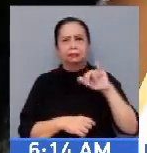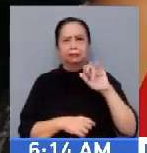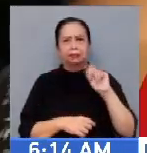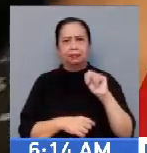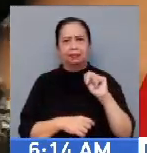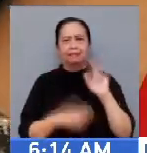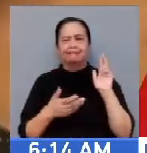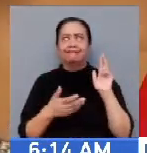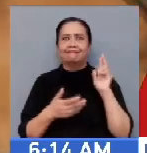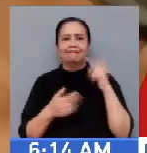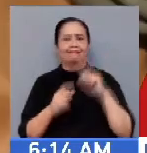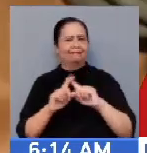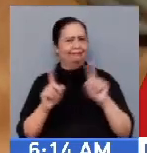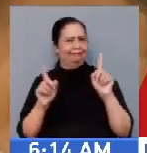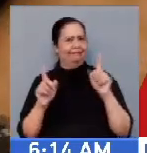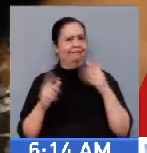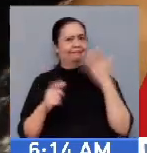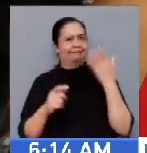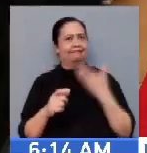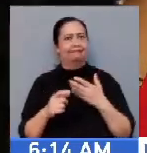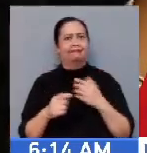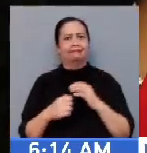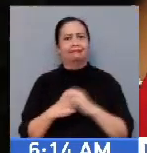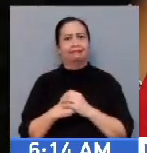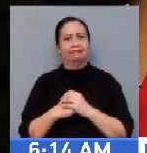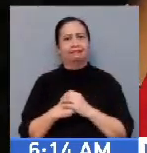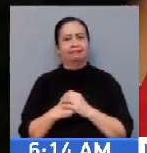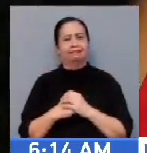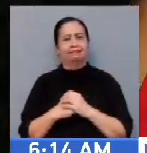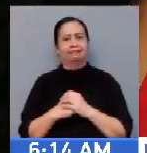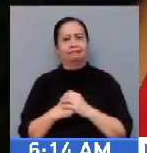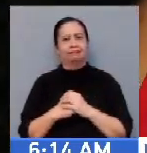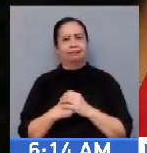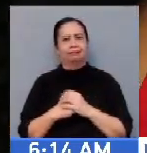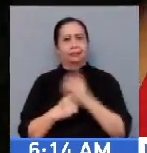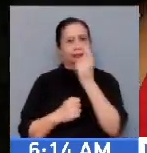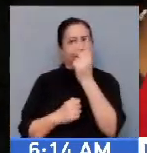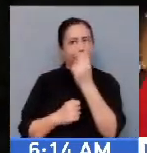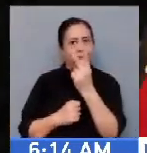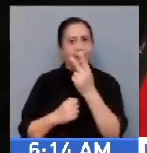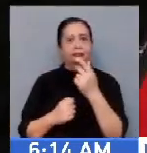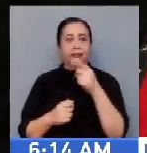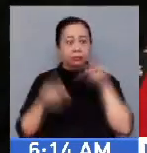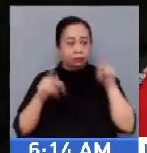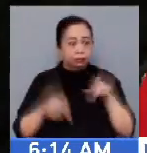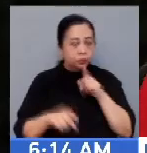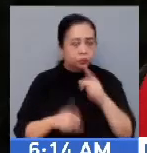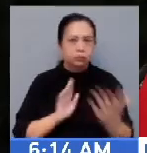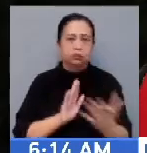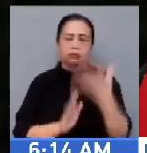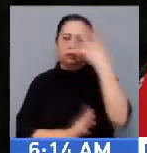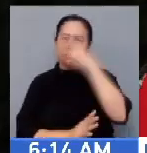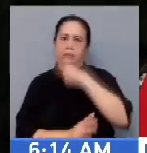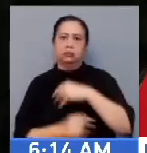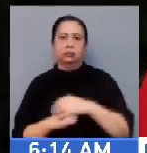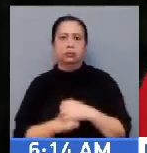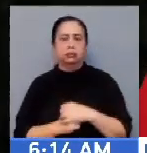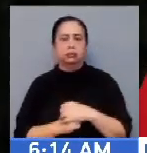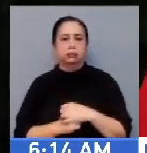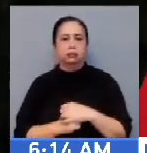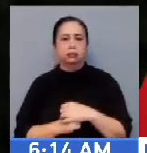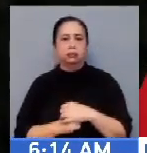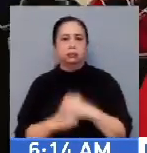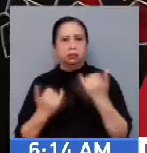Iba-iba sa pili sa pero sa TV, no? Ang ganda pa sa personal, kaya nakita yan. Ngayon ko na siya nakita